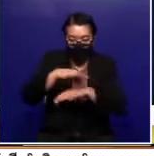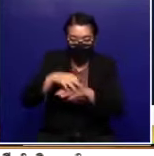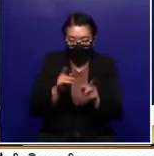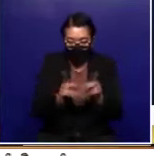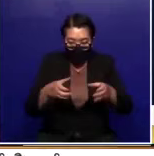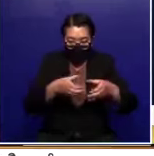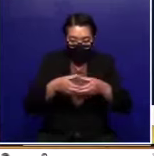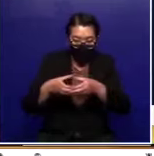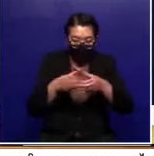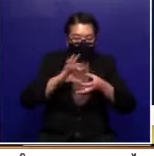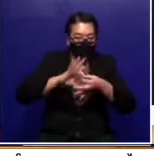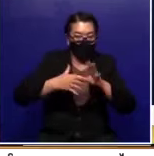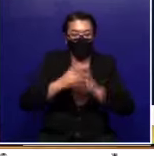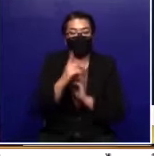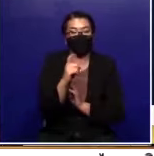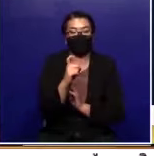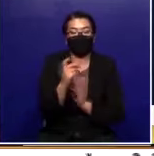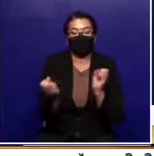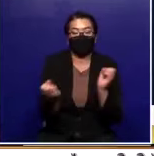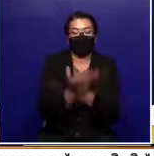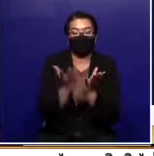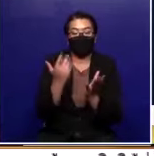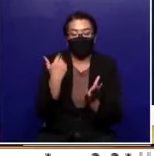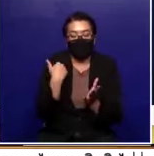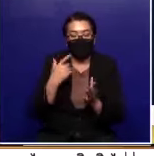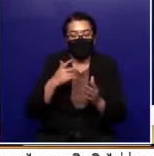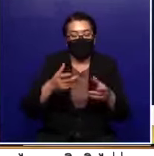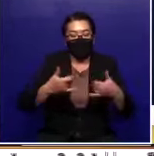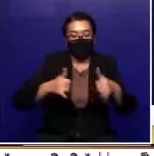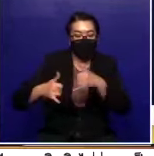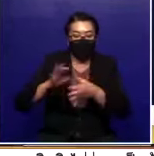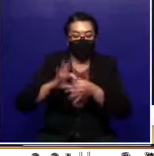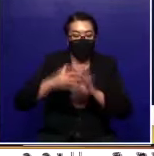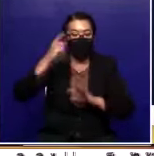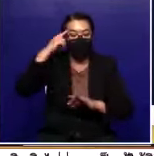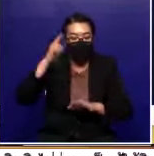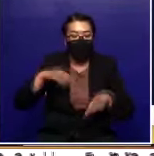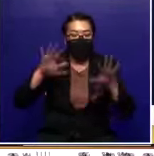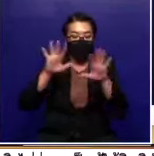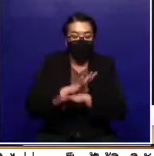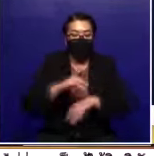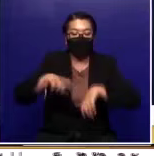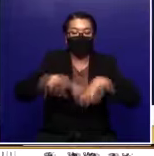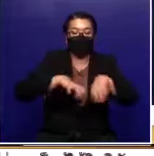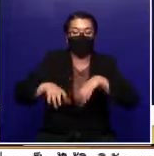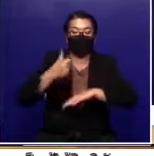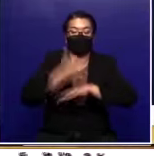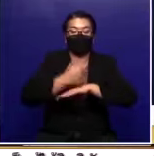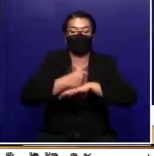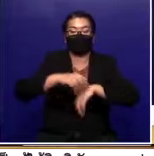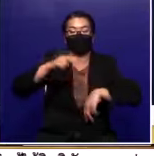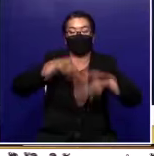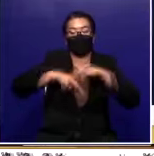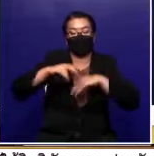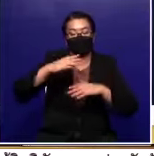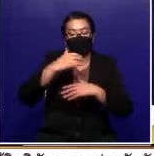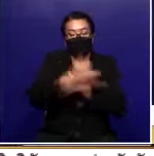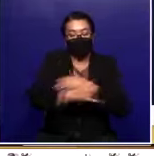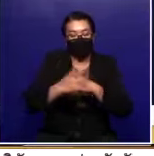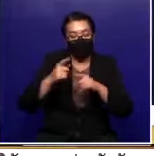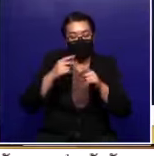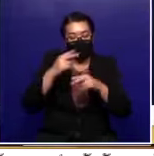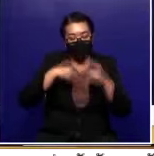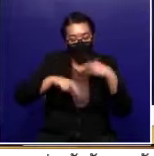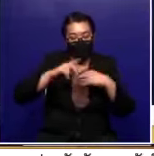างที่เห็นเนี่ยแหละครับผลมันจึงออกมาเป็นอย่างที่เห็นและท่านประธานครับฝ่ายค้านกรรมาธิการหลายคณะทำงานอยู่นะฮะ